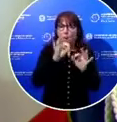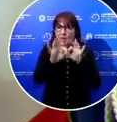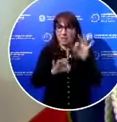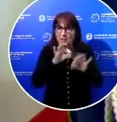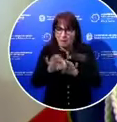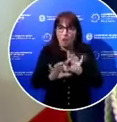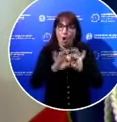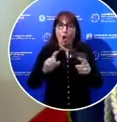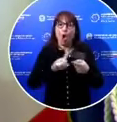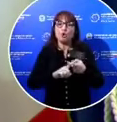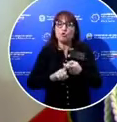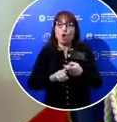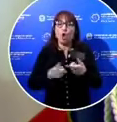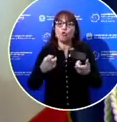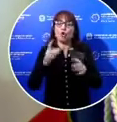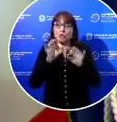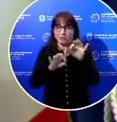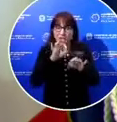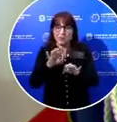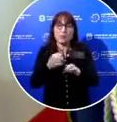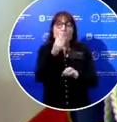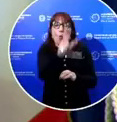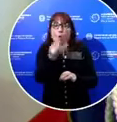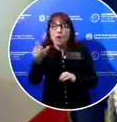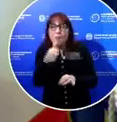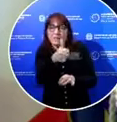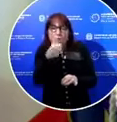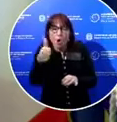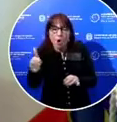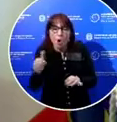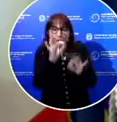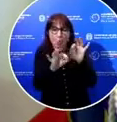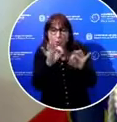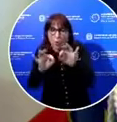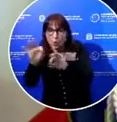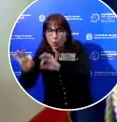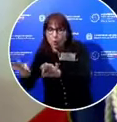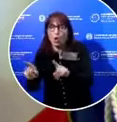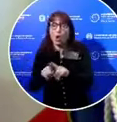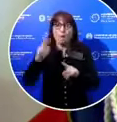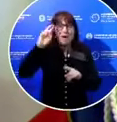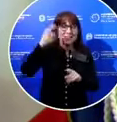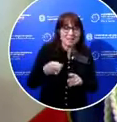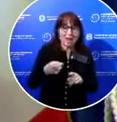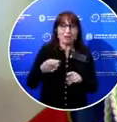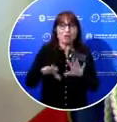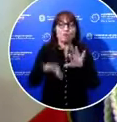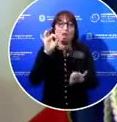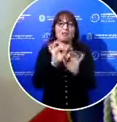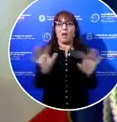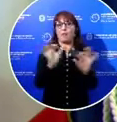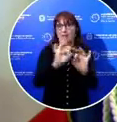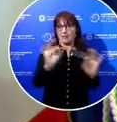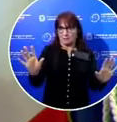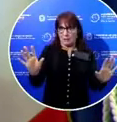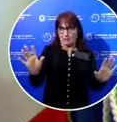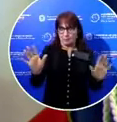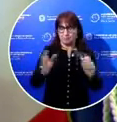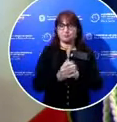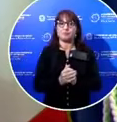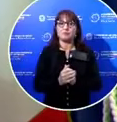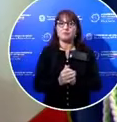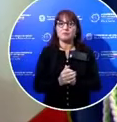socio-riabilitativi specifici e calibrati sulla singola persona, pur nel rispetto della libertà di scelta e sottoporsi al trattamento. Il problema